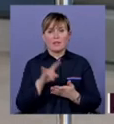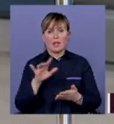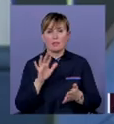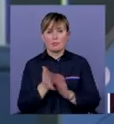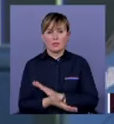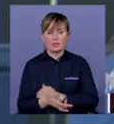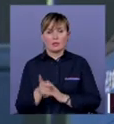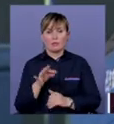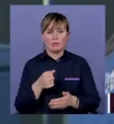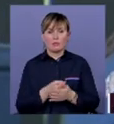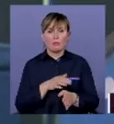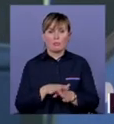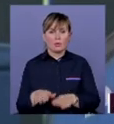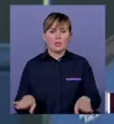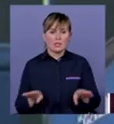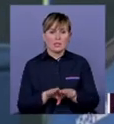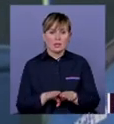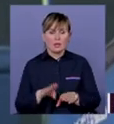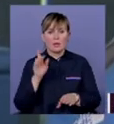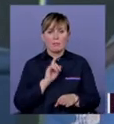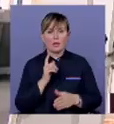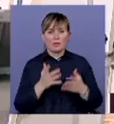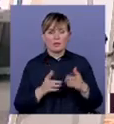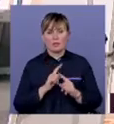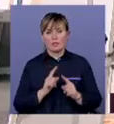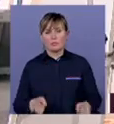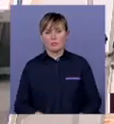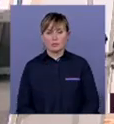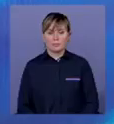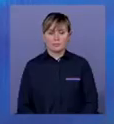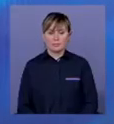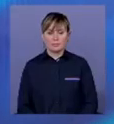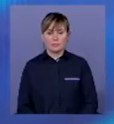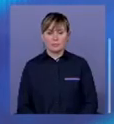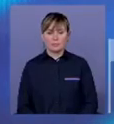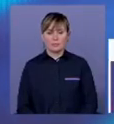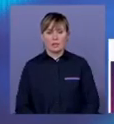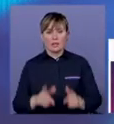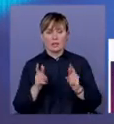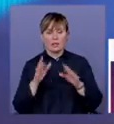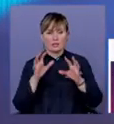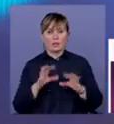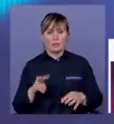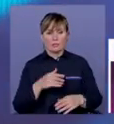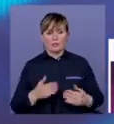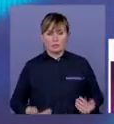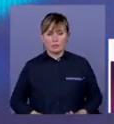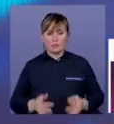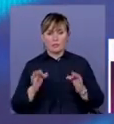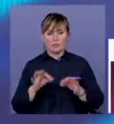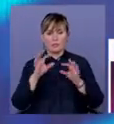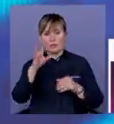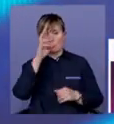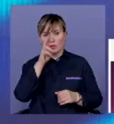отменены. Но до полной ликвидации перевозчика дело, скорее всего, не дойдет. Согласно закону, мы же живем в правовом государстве, мы